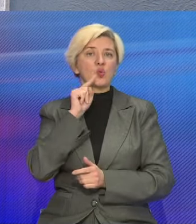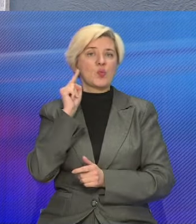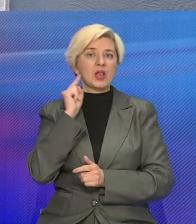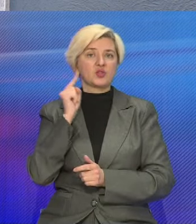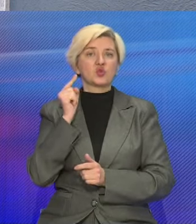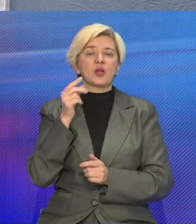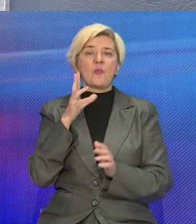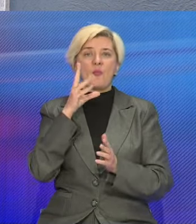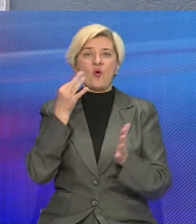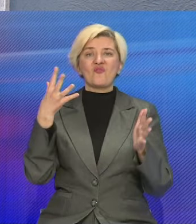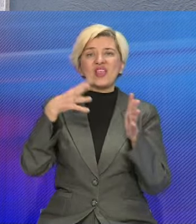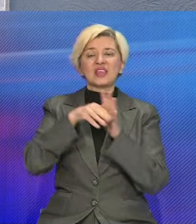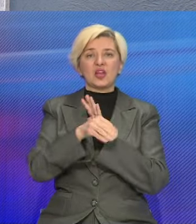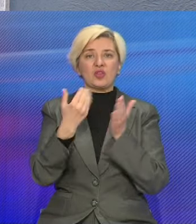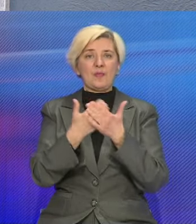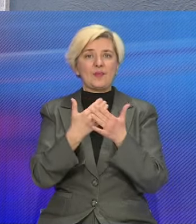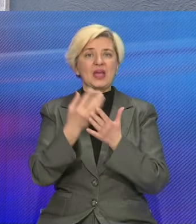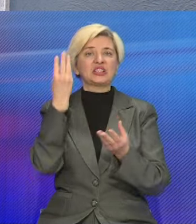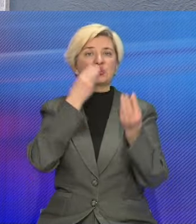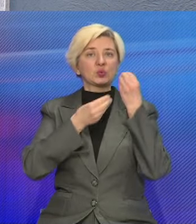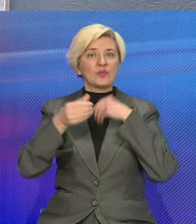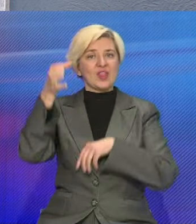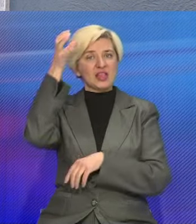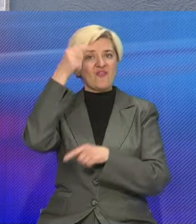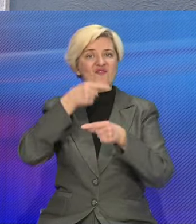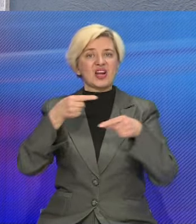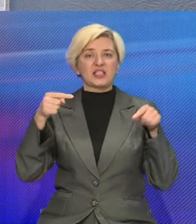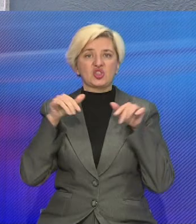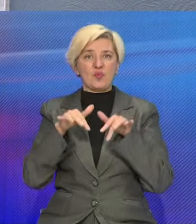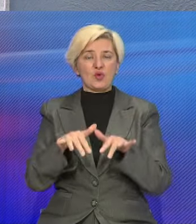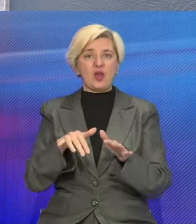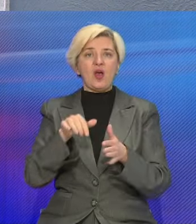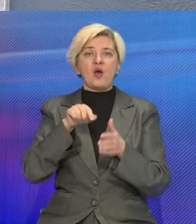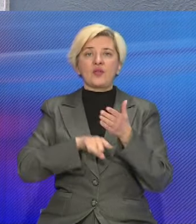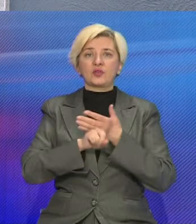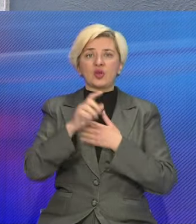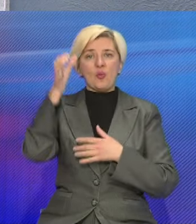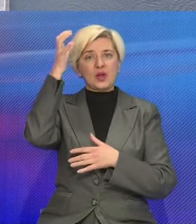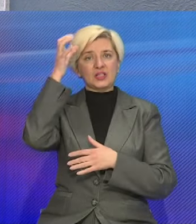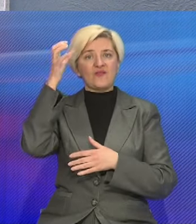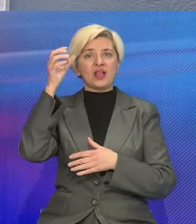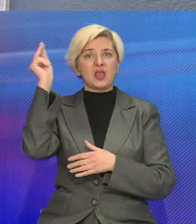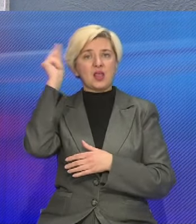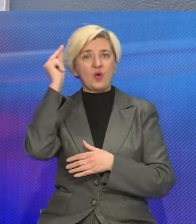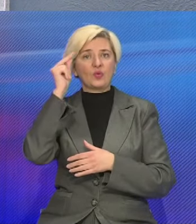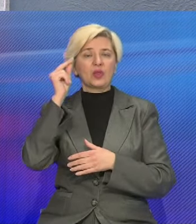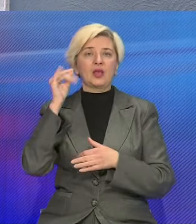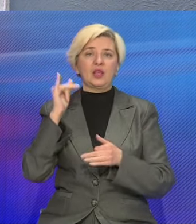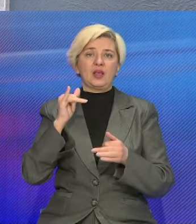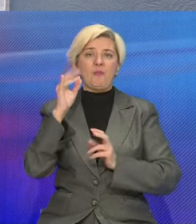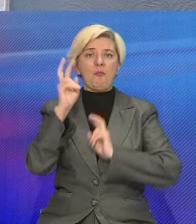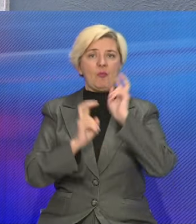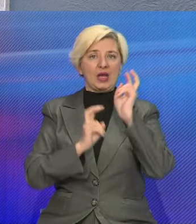внедрению інтелекту в различні процеси? От образування і науки до производства на підприятиях